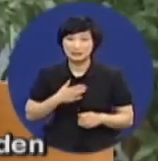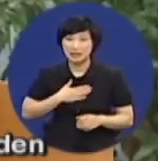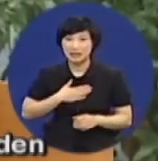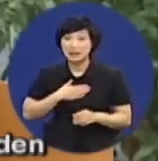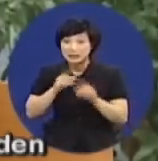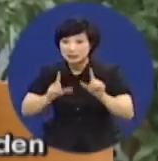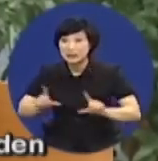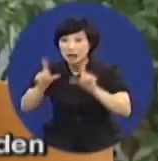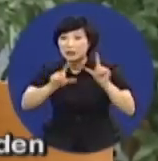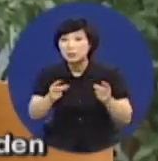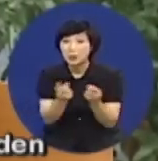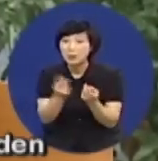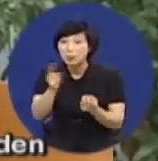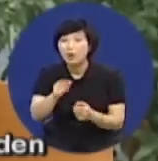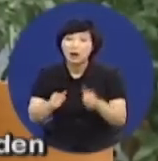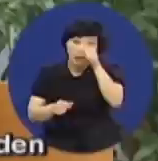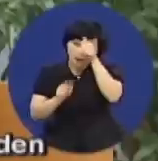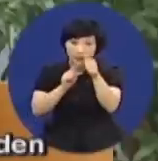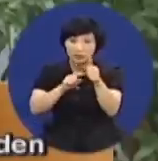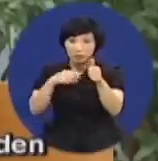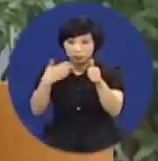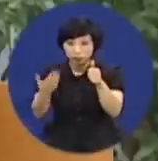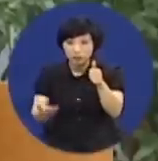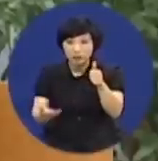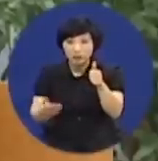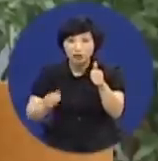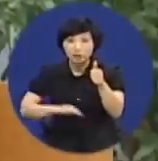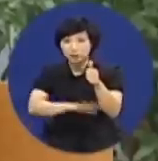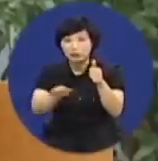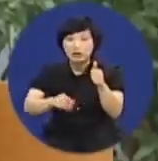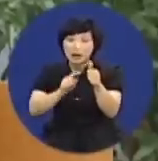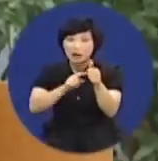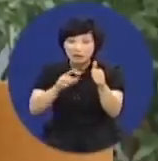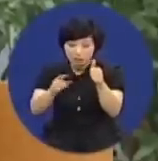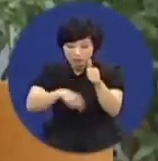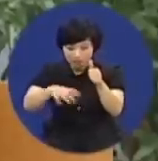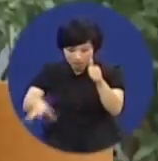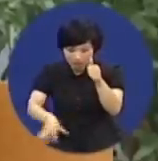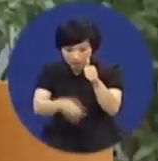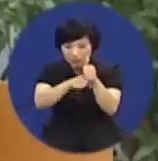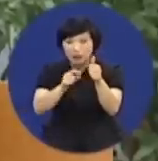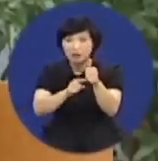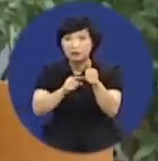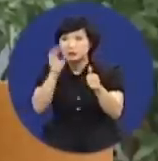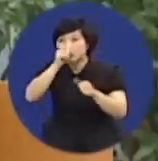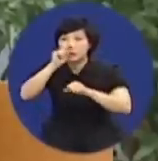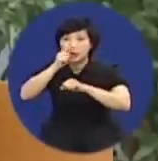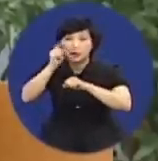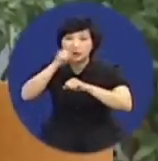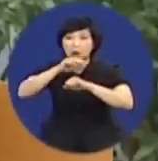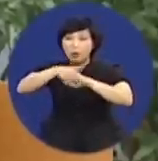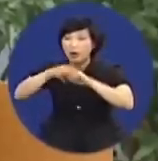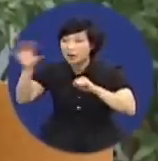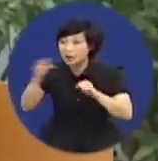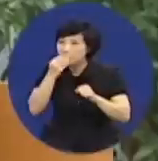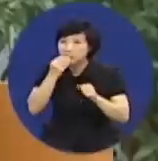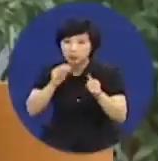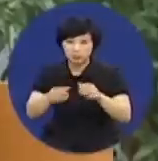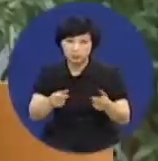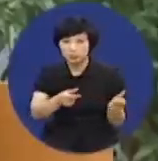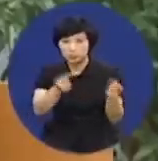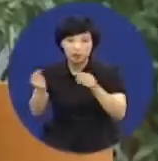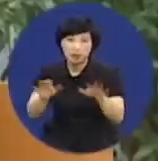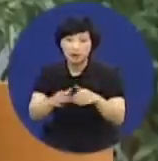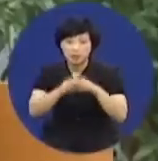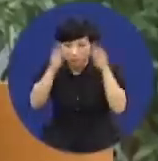です。生きるということは、すでにアダム以来、私たちはアダムの中に行った時、善悪の知識の木の実を